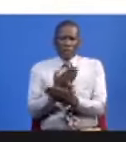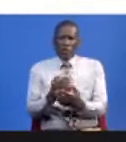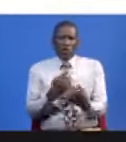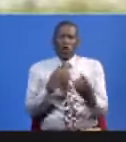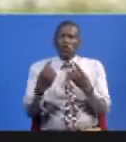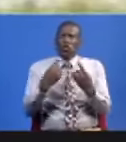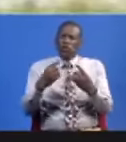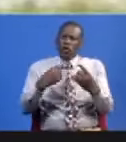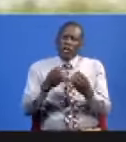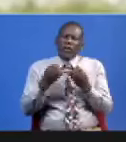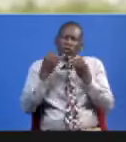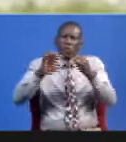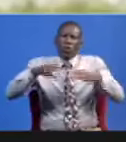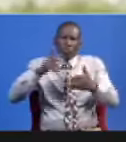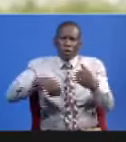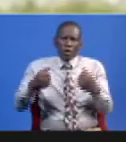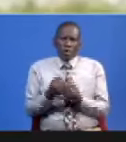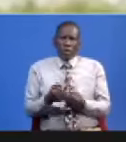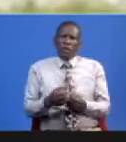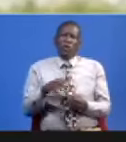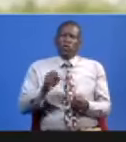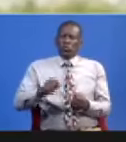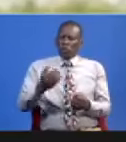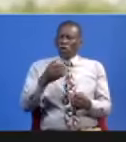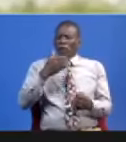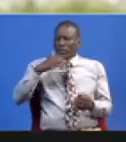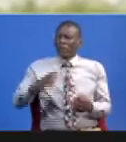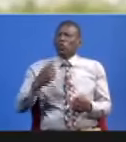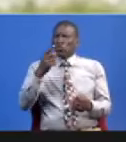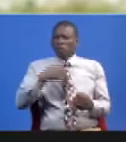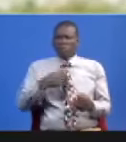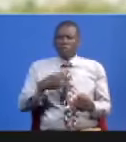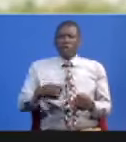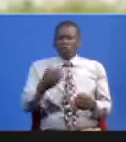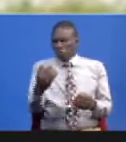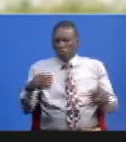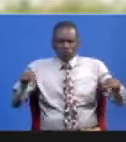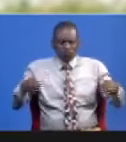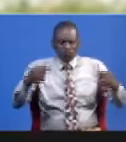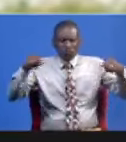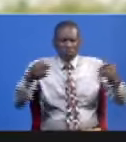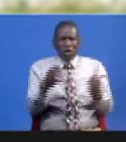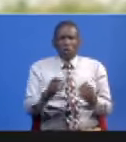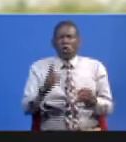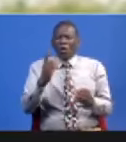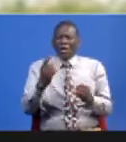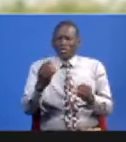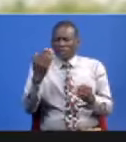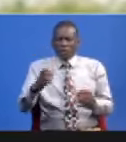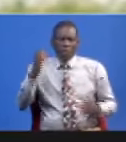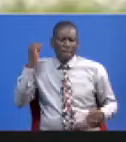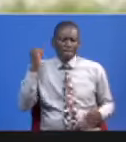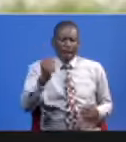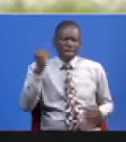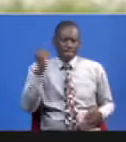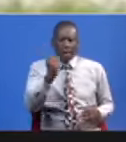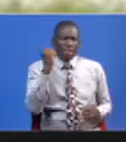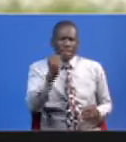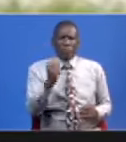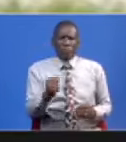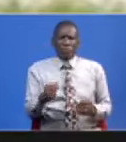tukio hilo. Mtoto akatuambia huko mama kumepigwa, watoto wamepigana, kuna mtoto amedungwa kisu